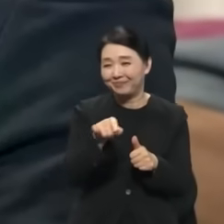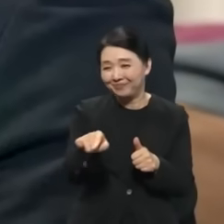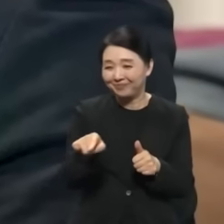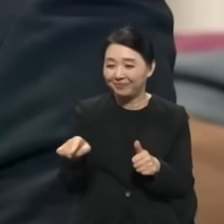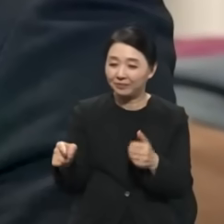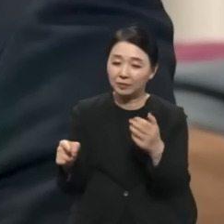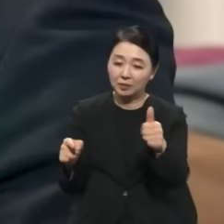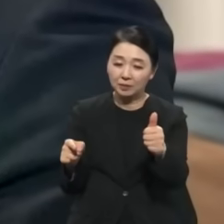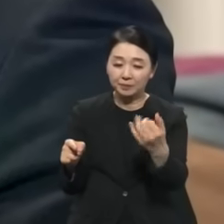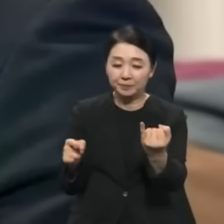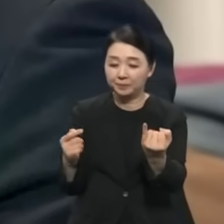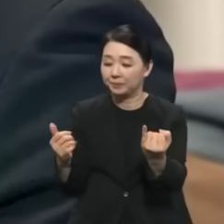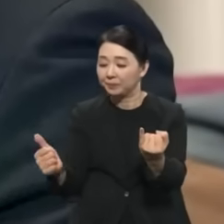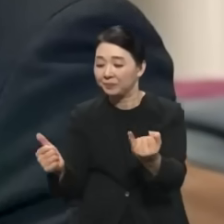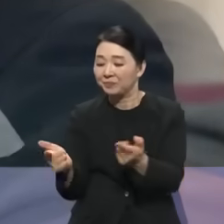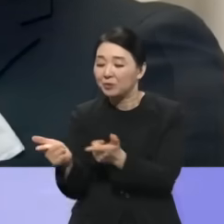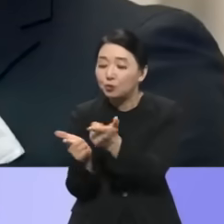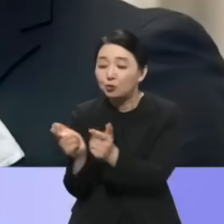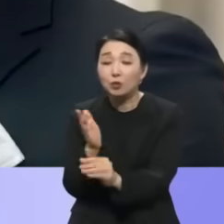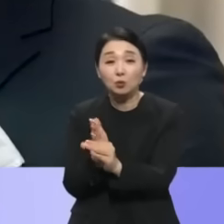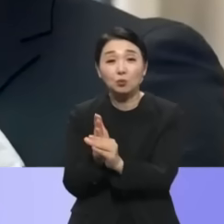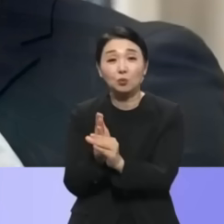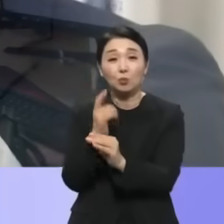그래서 그 주호민씨에게이